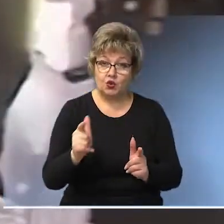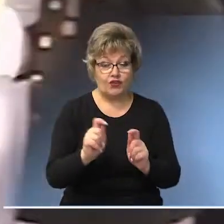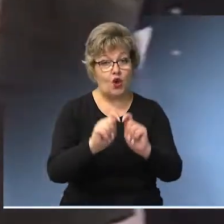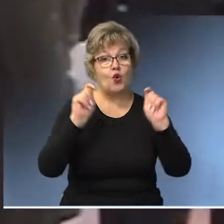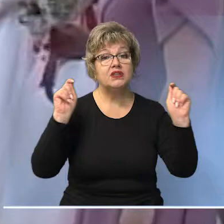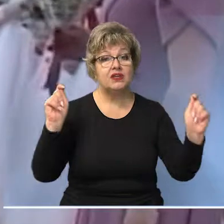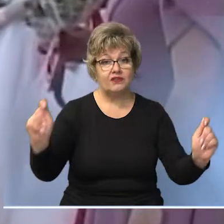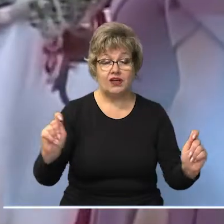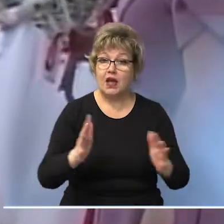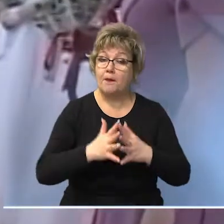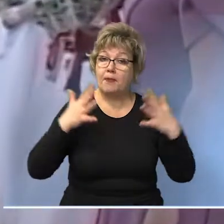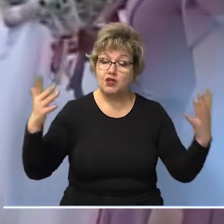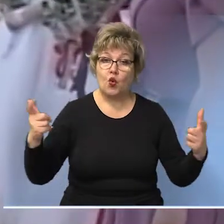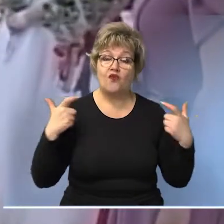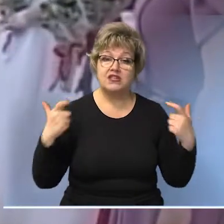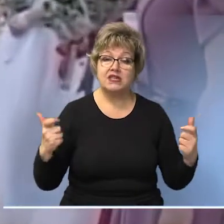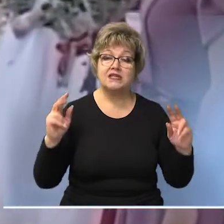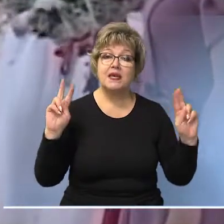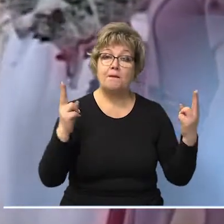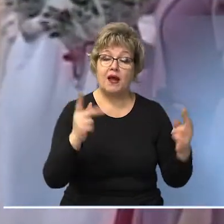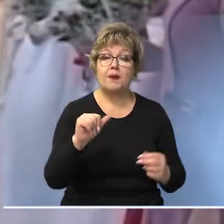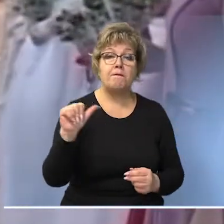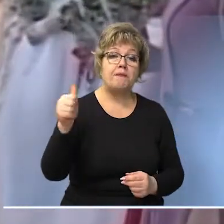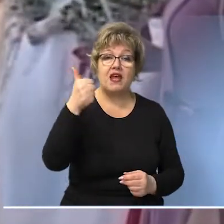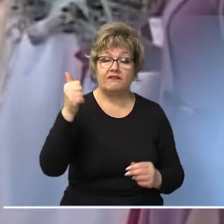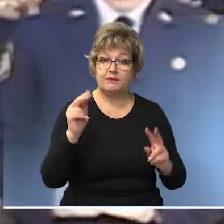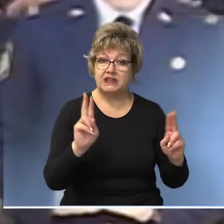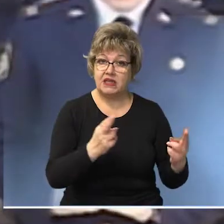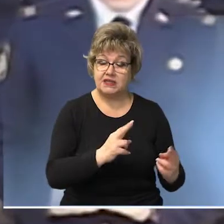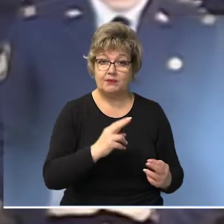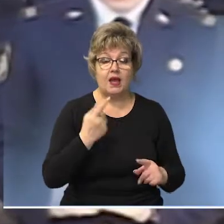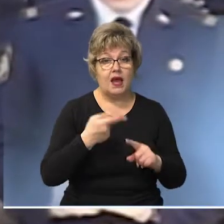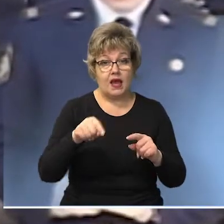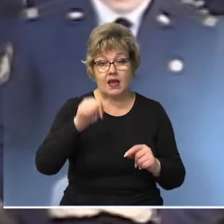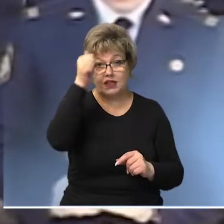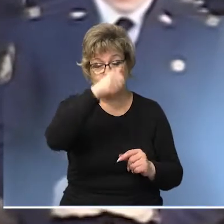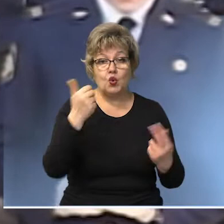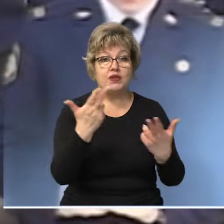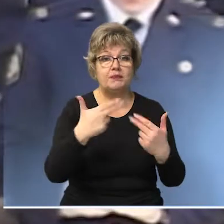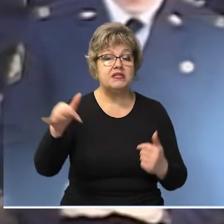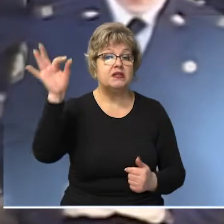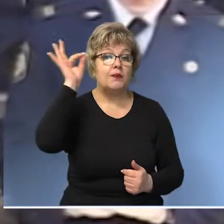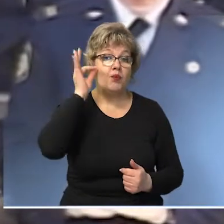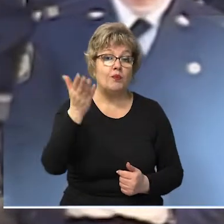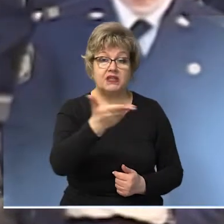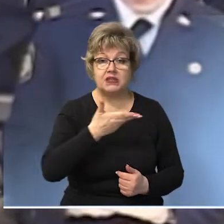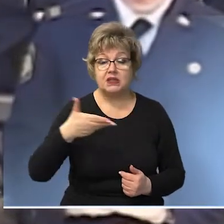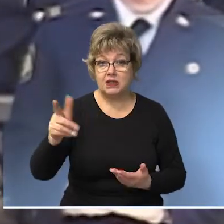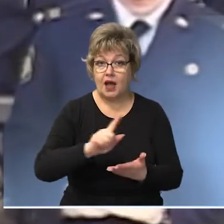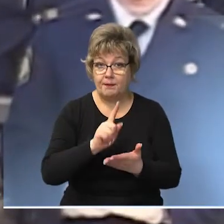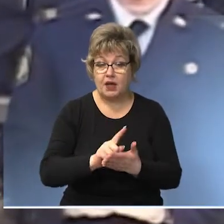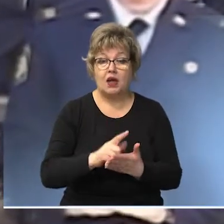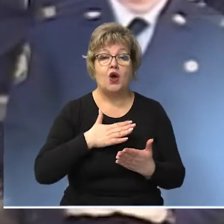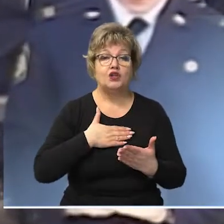подготовкой, открывает большой офицерский бал первым танцем. Этот год, безусловно, призван напомнить нам